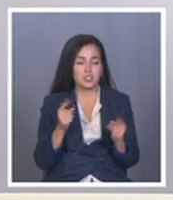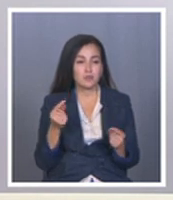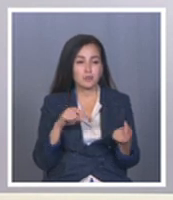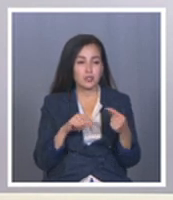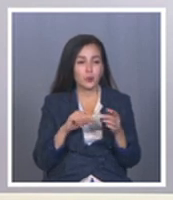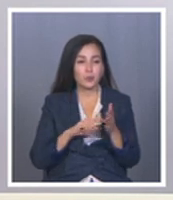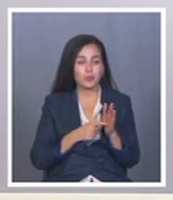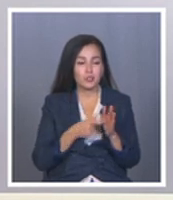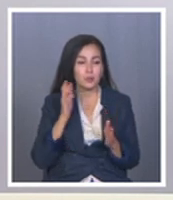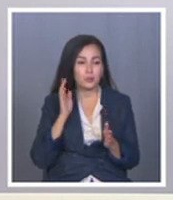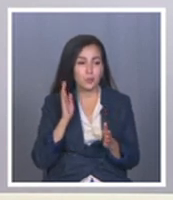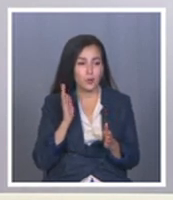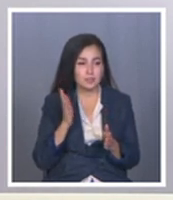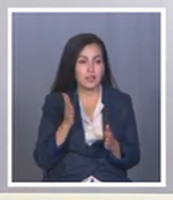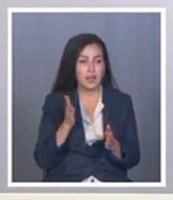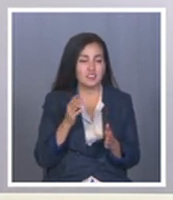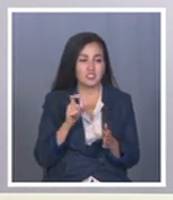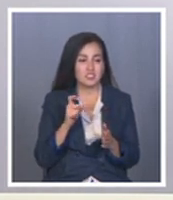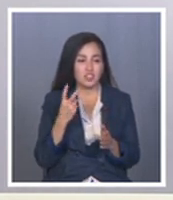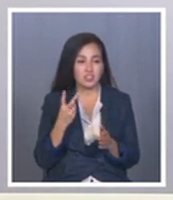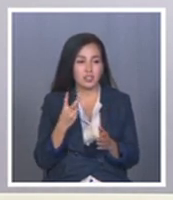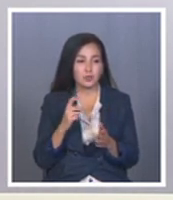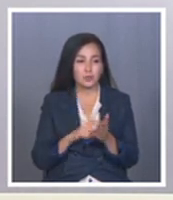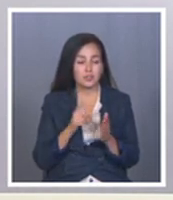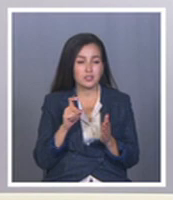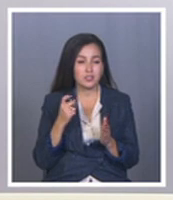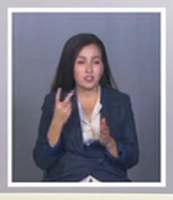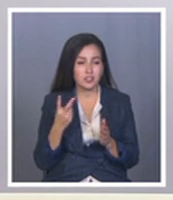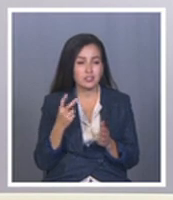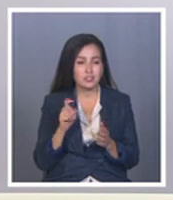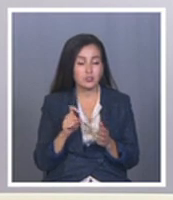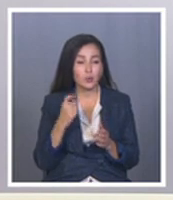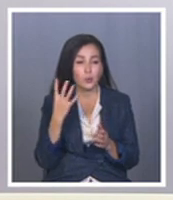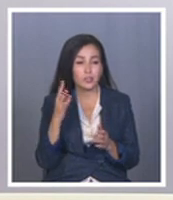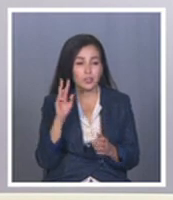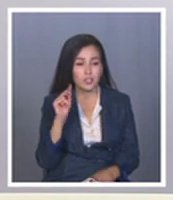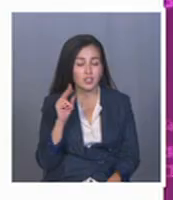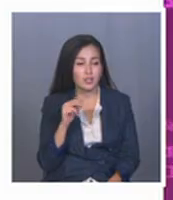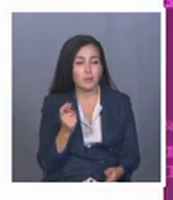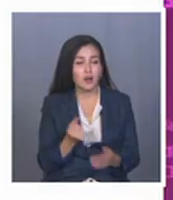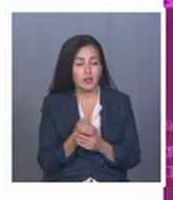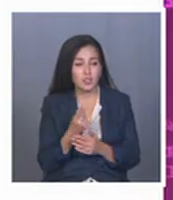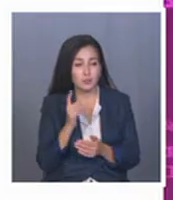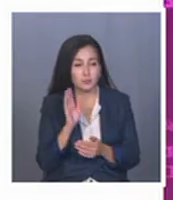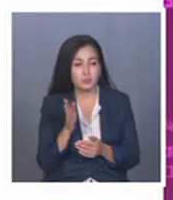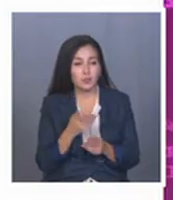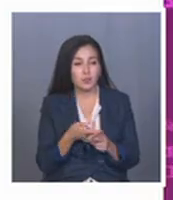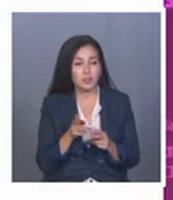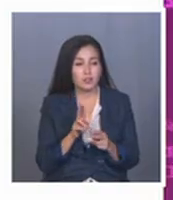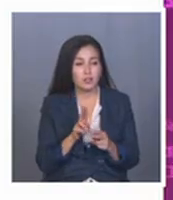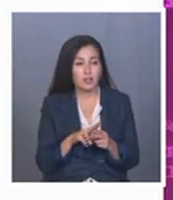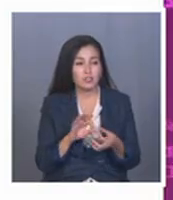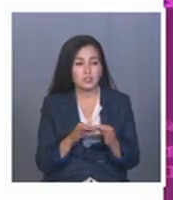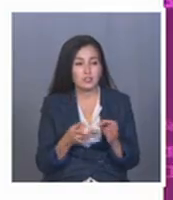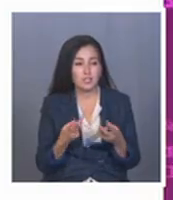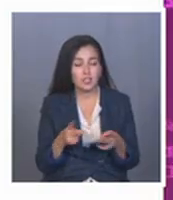көбейтетін болсақ, X квадратты X квадратты көбейткенде, X-тің 4 дәрежесі деген көп мүше пайда болады. Олай қиындатып қажет